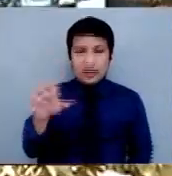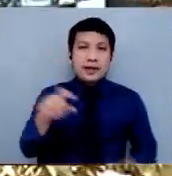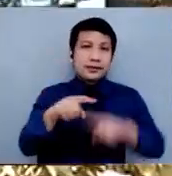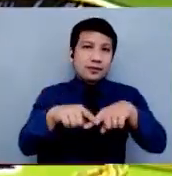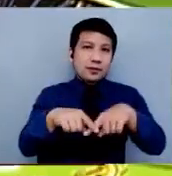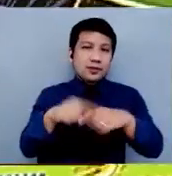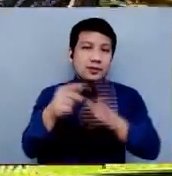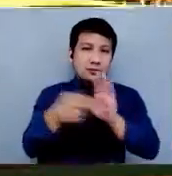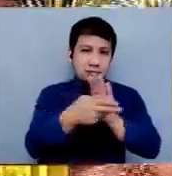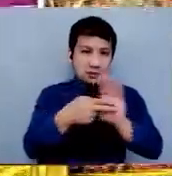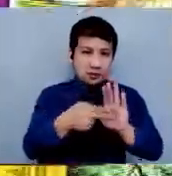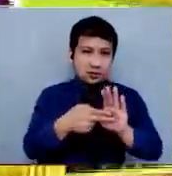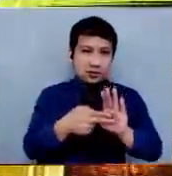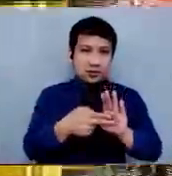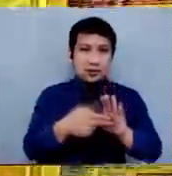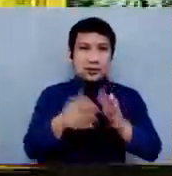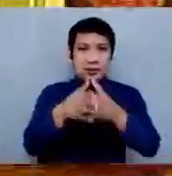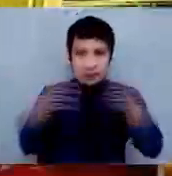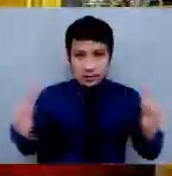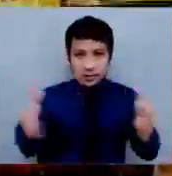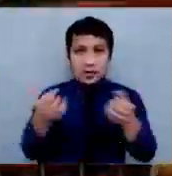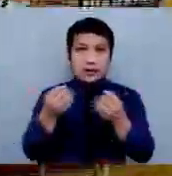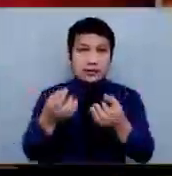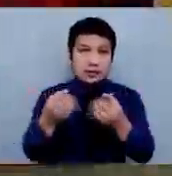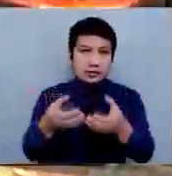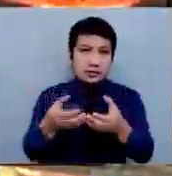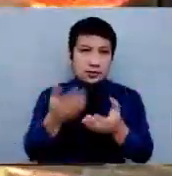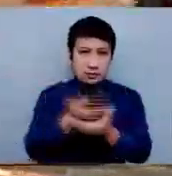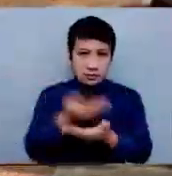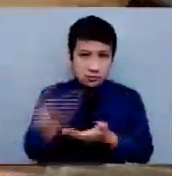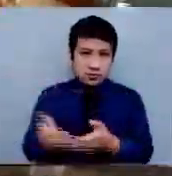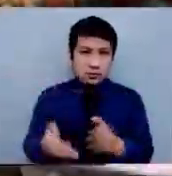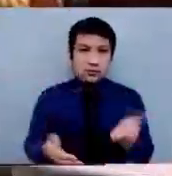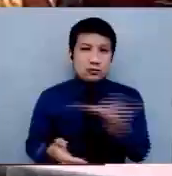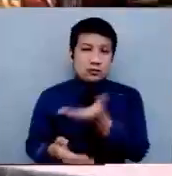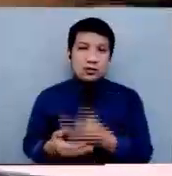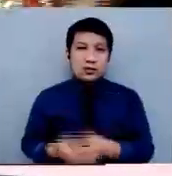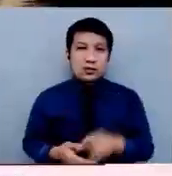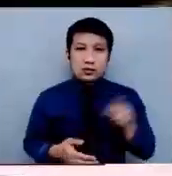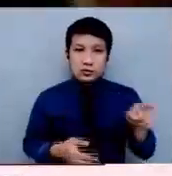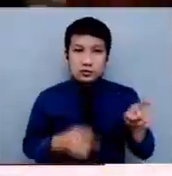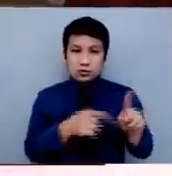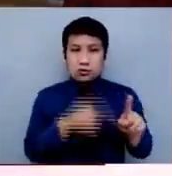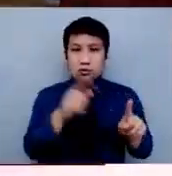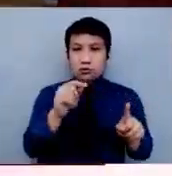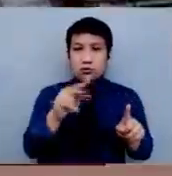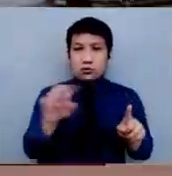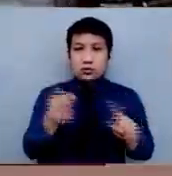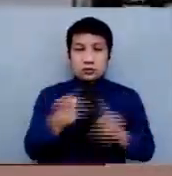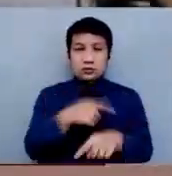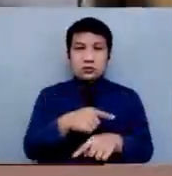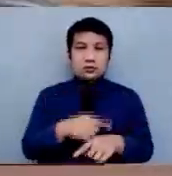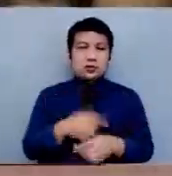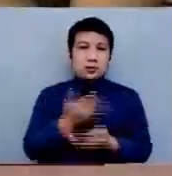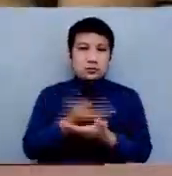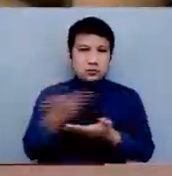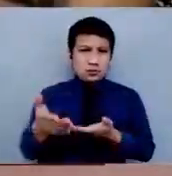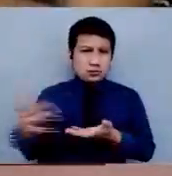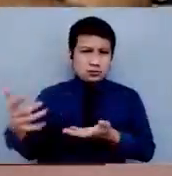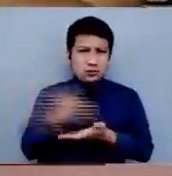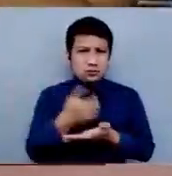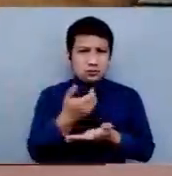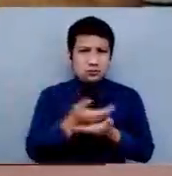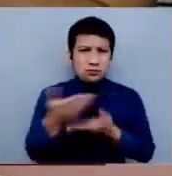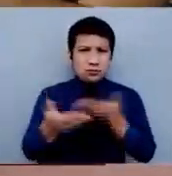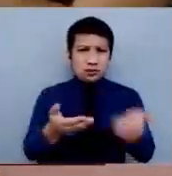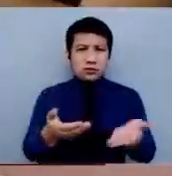klase, laki at dami ng mga paputok na bibilhin nyo. Kaya si Tony na galing pang Maynila, namili pa rin ng mga paputok.